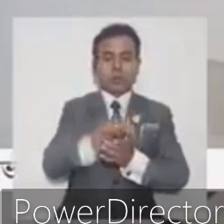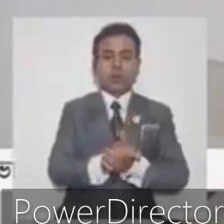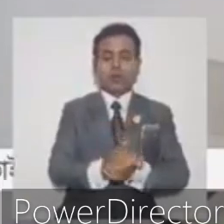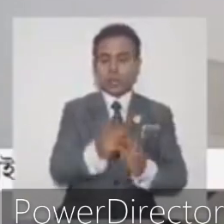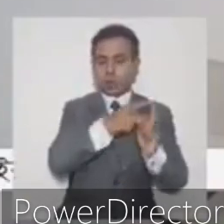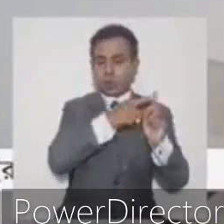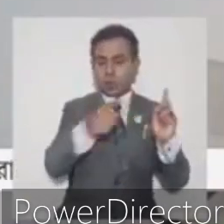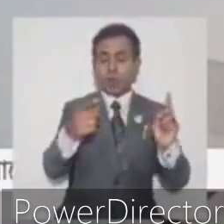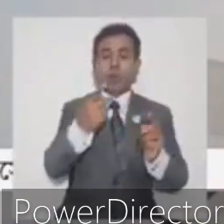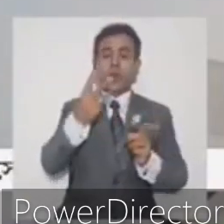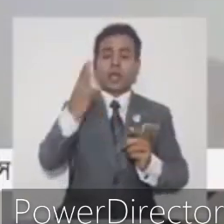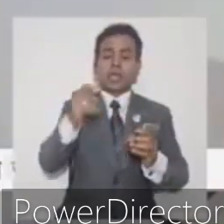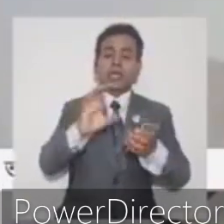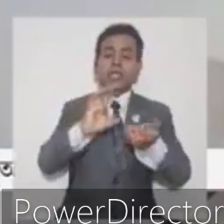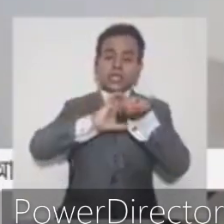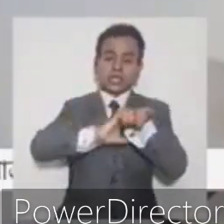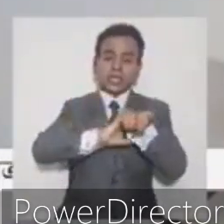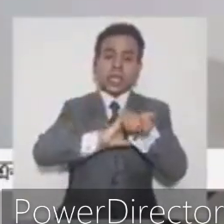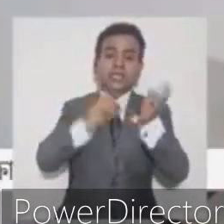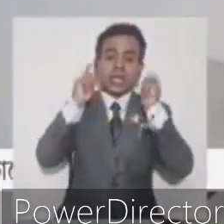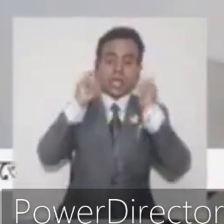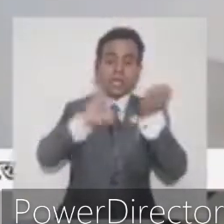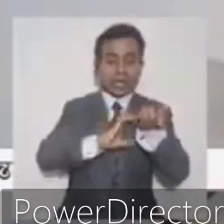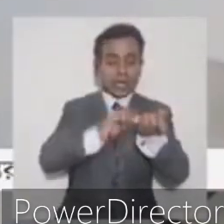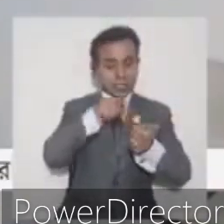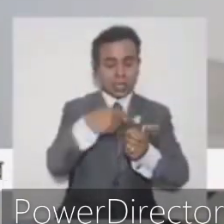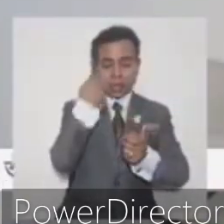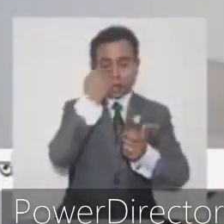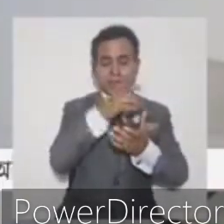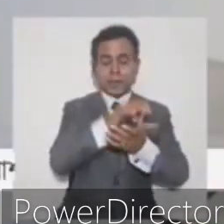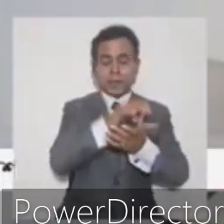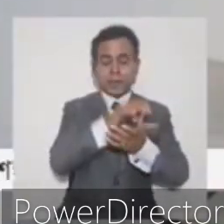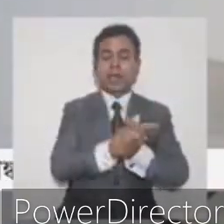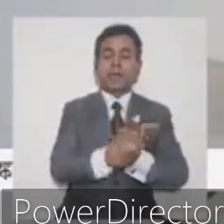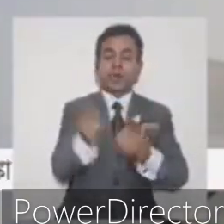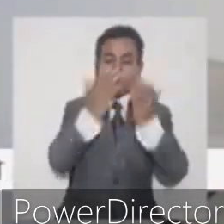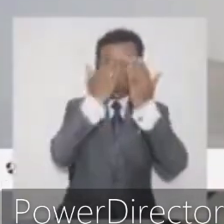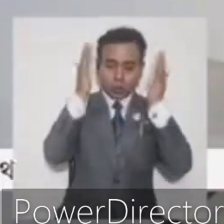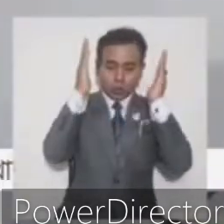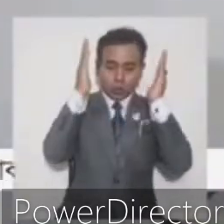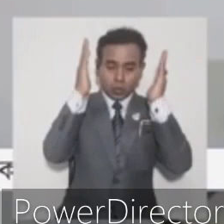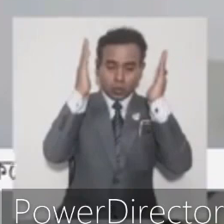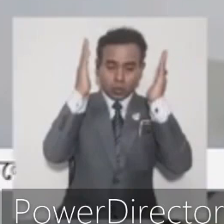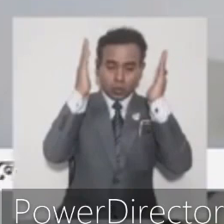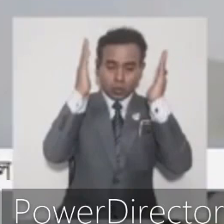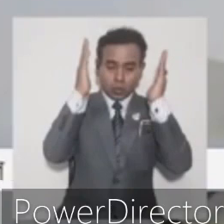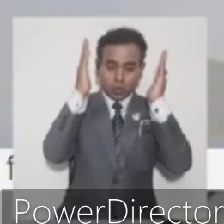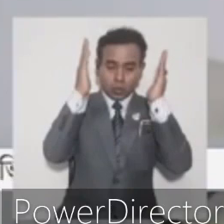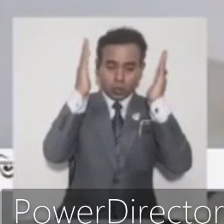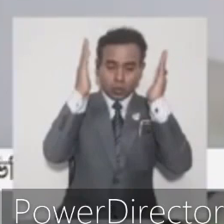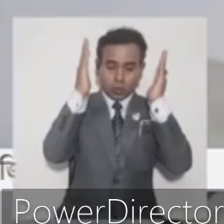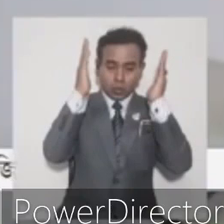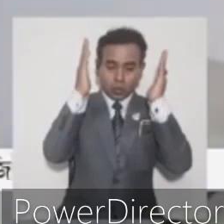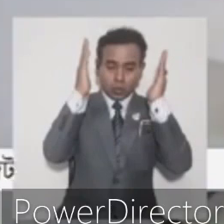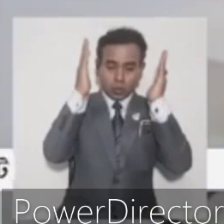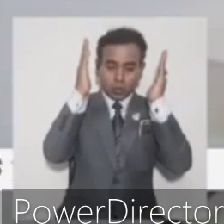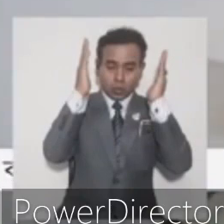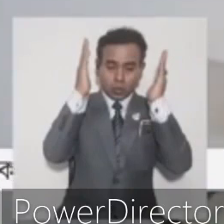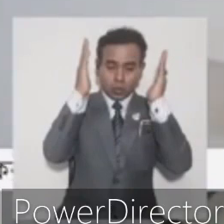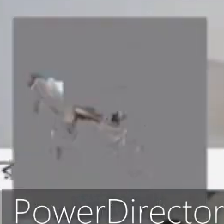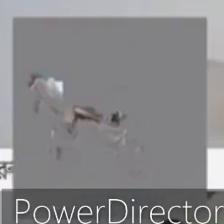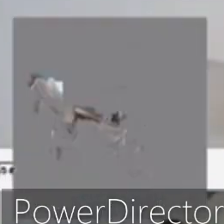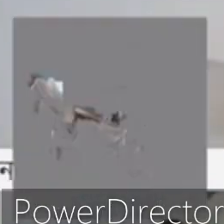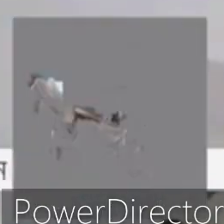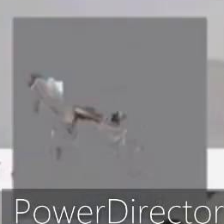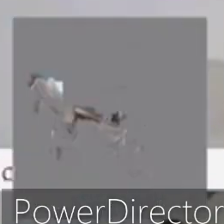আমরা ধন্যবাদ জানাই এবং অনেকে ইতিমধ্যে আক্রান্ত হয়েছে, আমরা তাদের চিকিৎসা